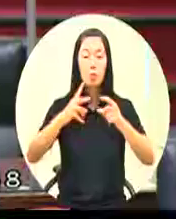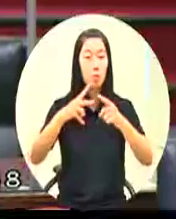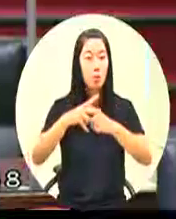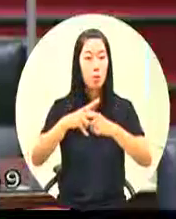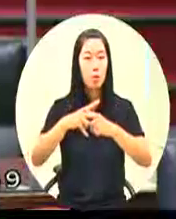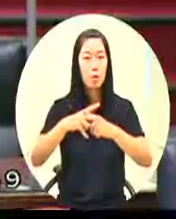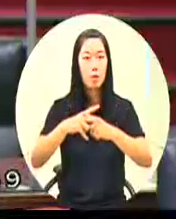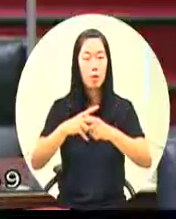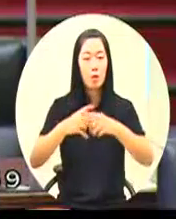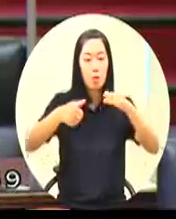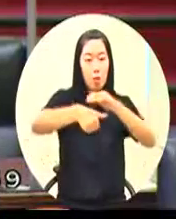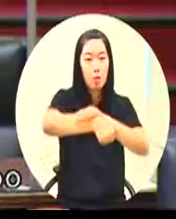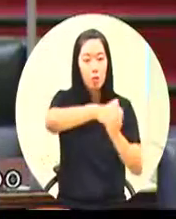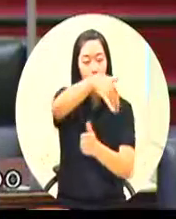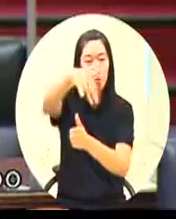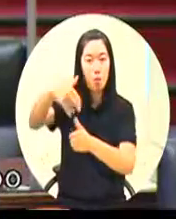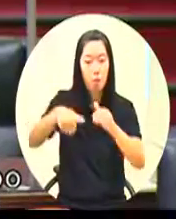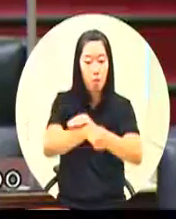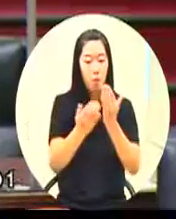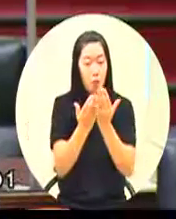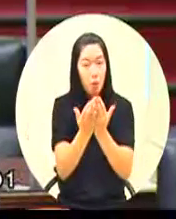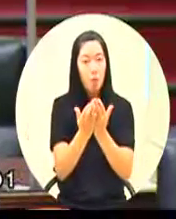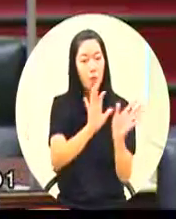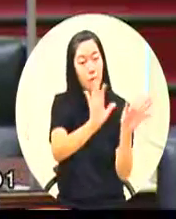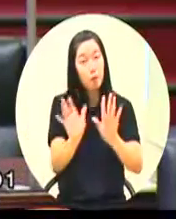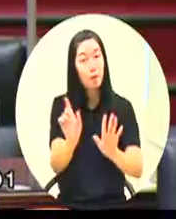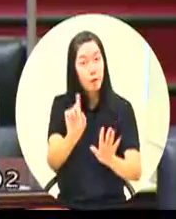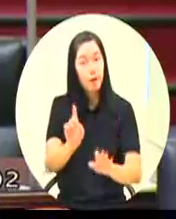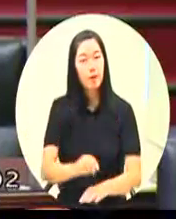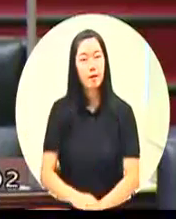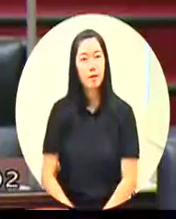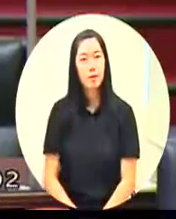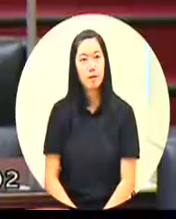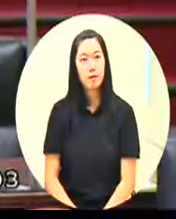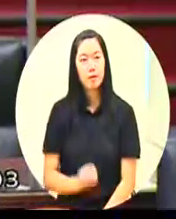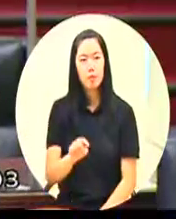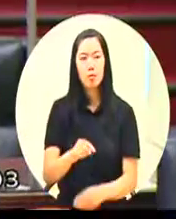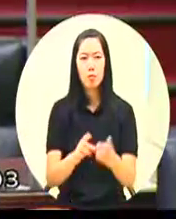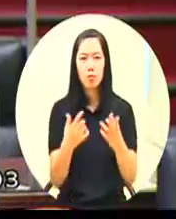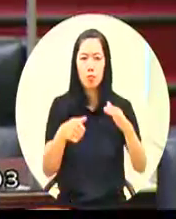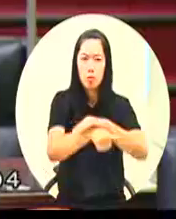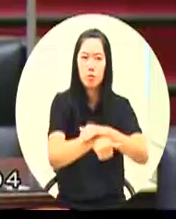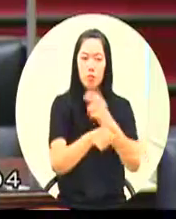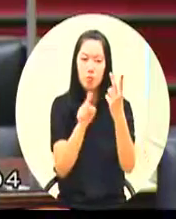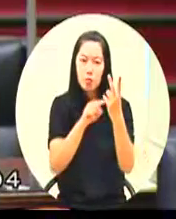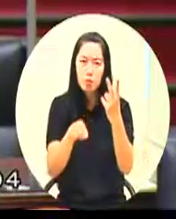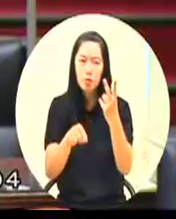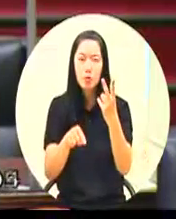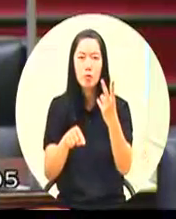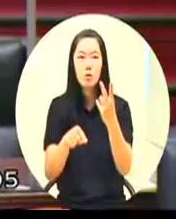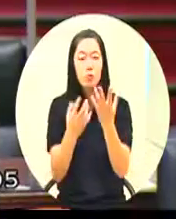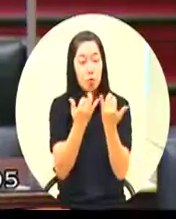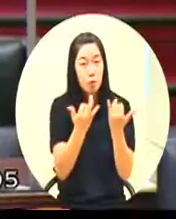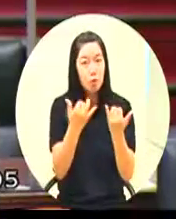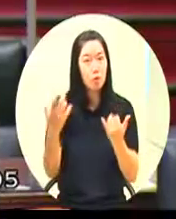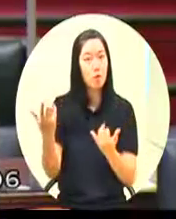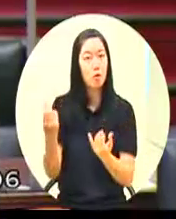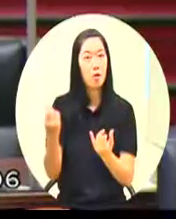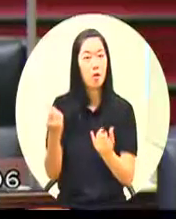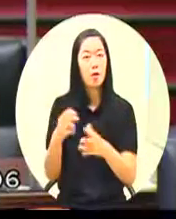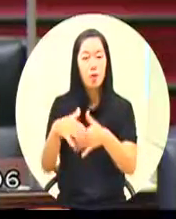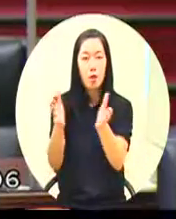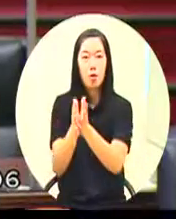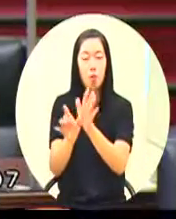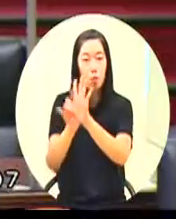据我所知，福安国小好像只有两个还是一个小朋友。东门国小也不到五个，好像是四